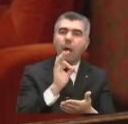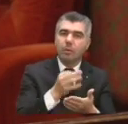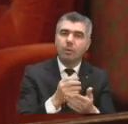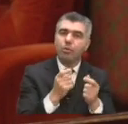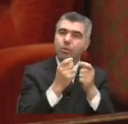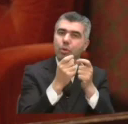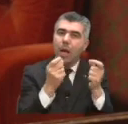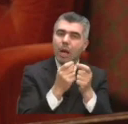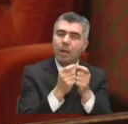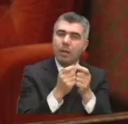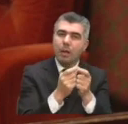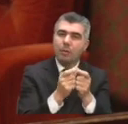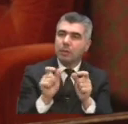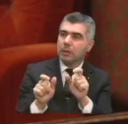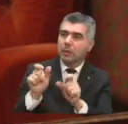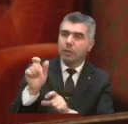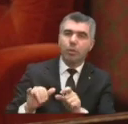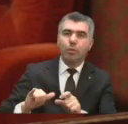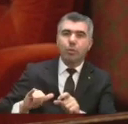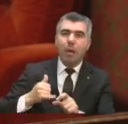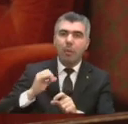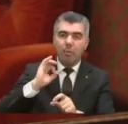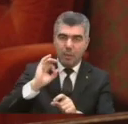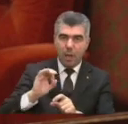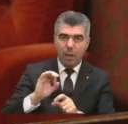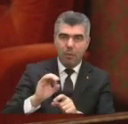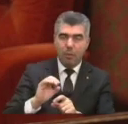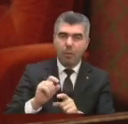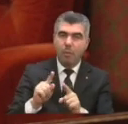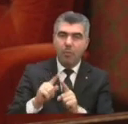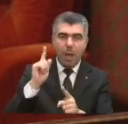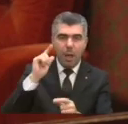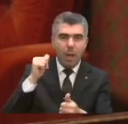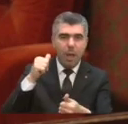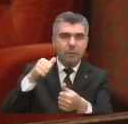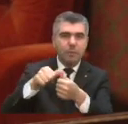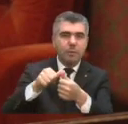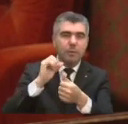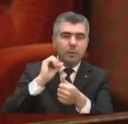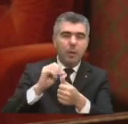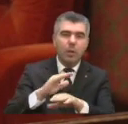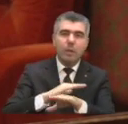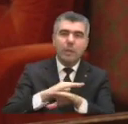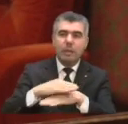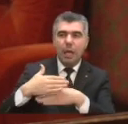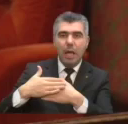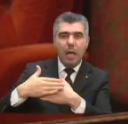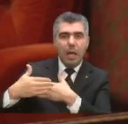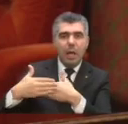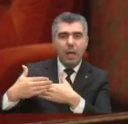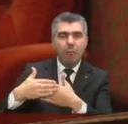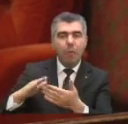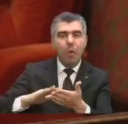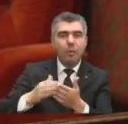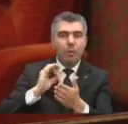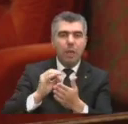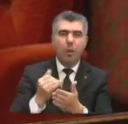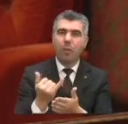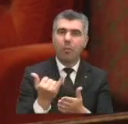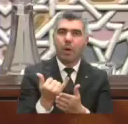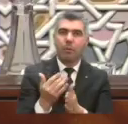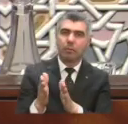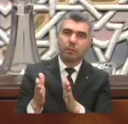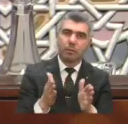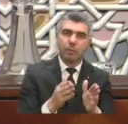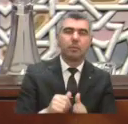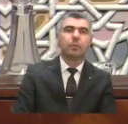للمقاولات والمقاولين بواحد الشكل اللي كيكرس واحد السياسه ديال القرب في اطار واحد المنظور شمولي. وشكرا.